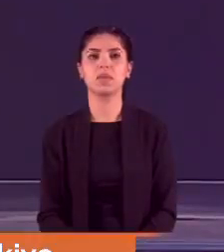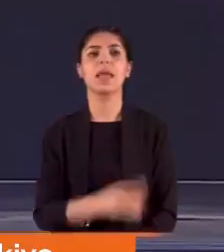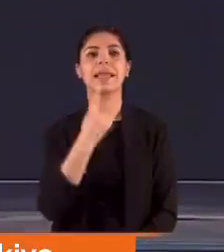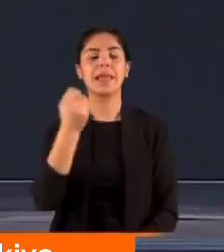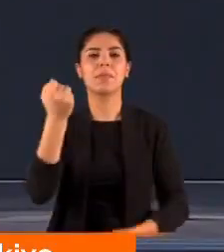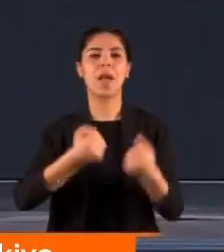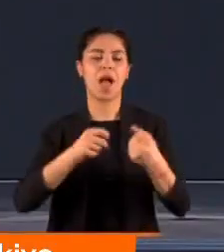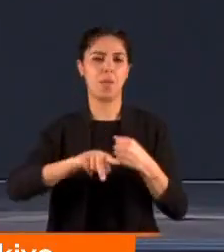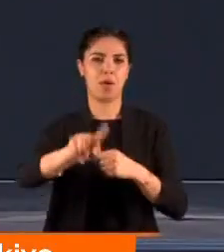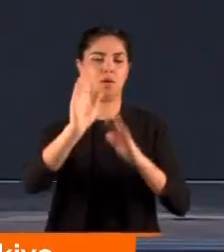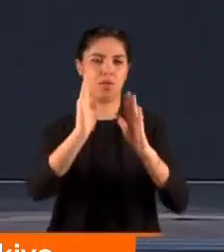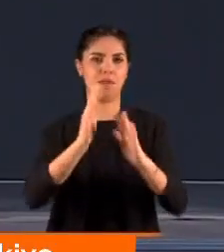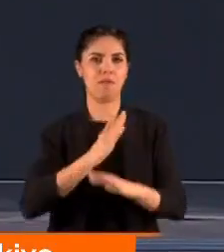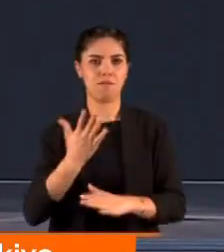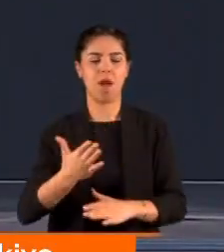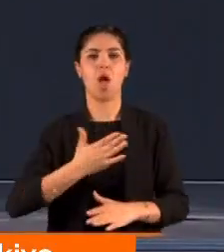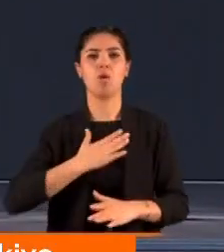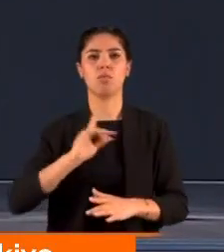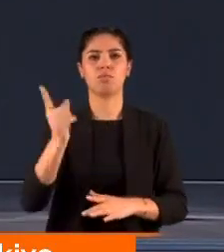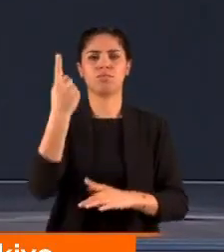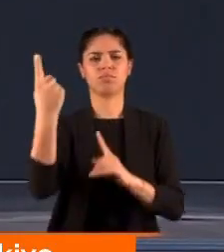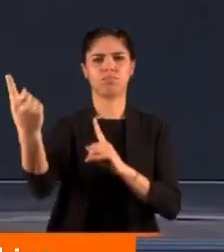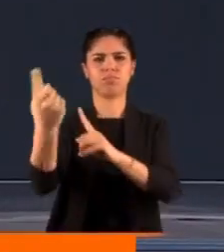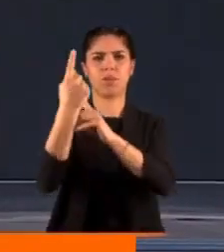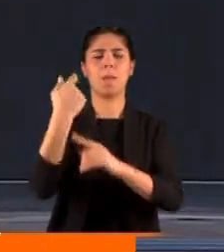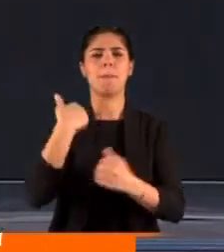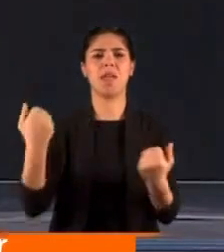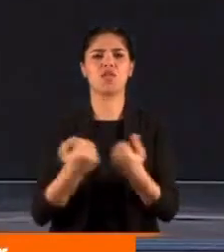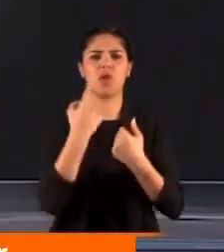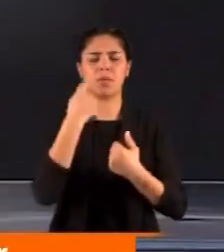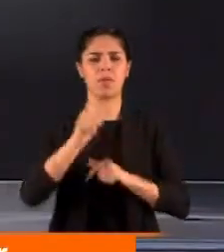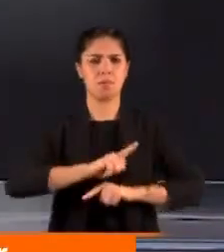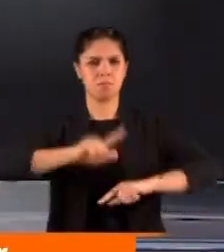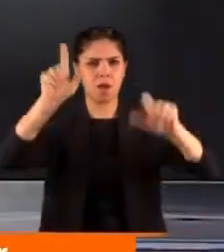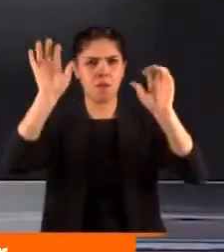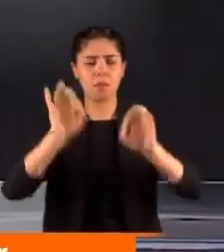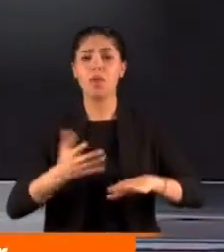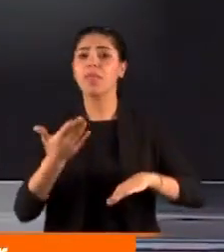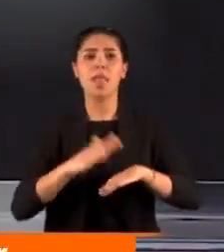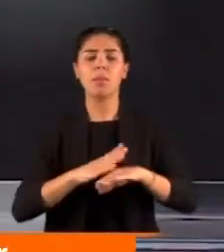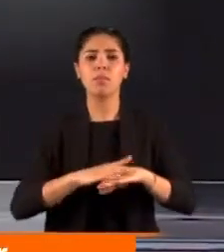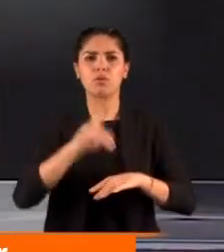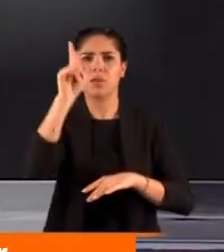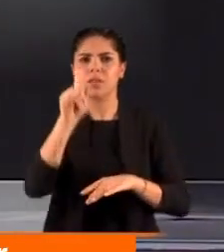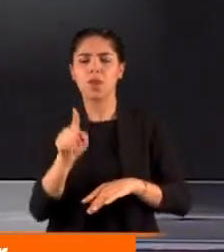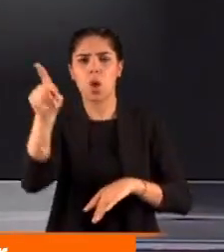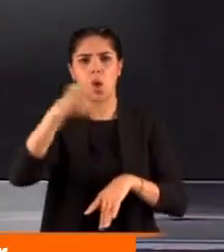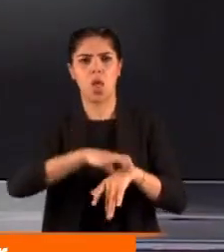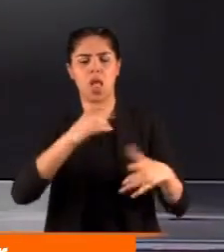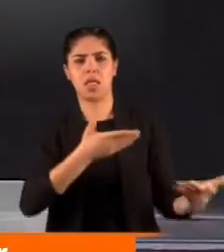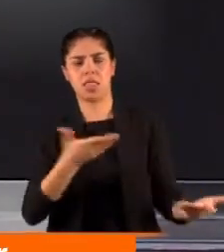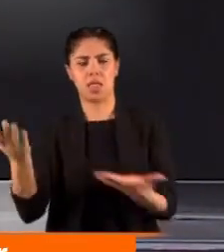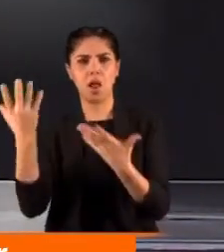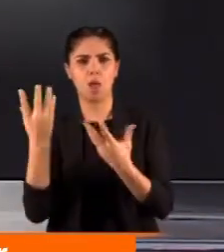Diyelim ki aracınızla yolda ilerliyorsunuz. Önünüze aniden çıkan biri bana çarptın diyerek bağırmaya başladığında yapacağınız ilk şey elbette ki onu hastaneye